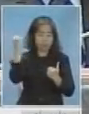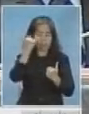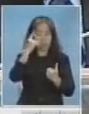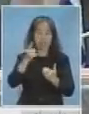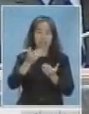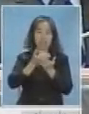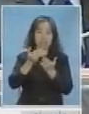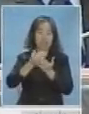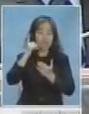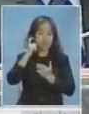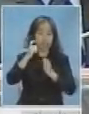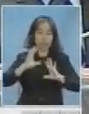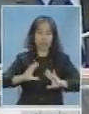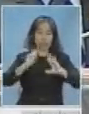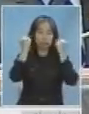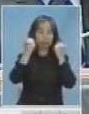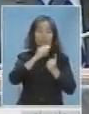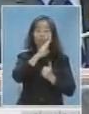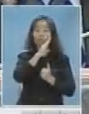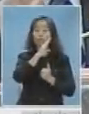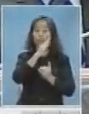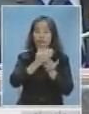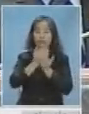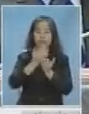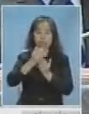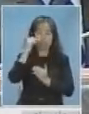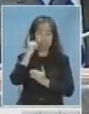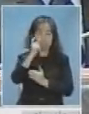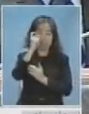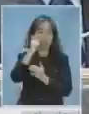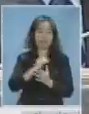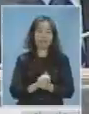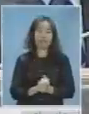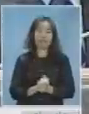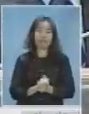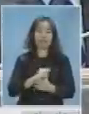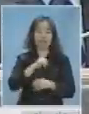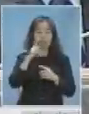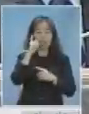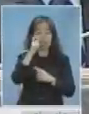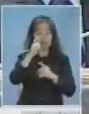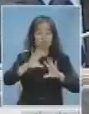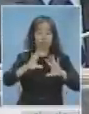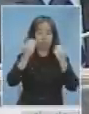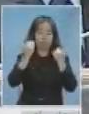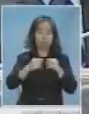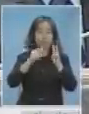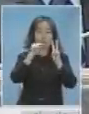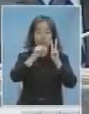ใช้เสียหายหมดเลยผมสมมุตินะครับท่านใช้เสียหายหมดเลยเราก็เสีย 2.35 ล้านล้านบ